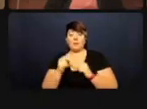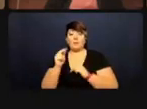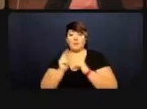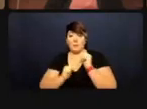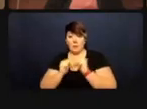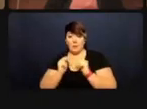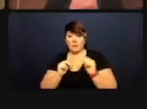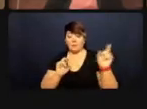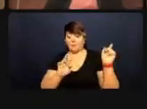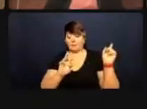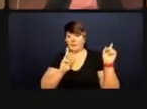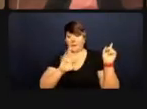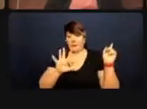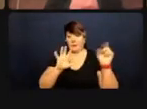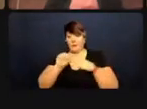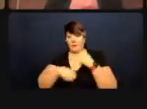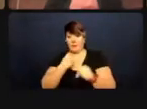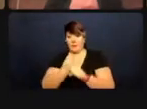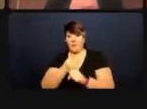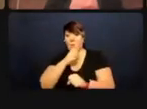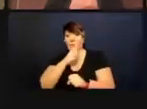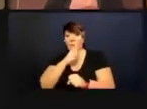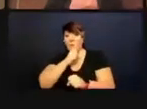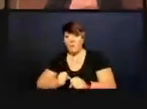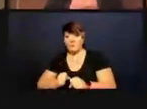tumekarabati na vile vile